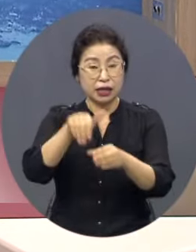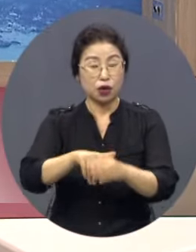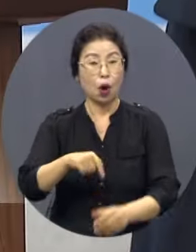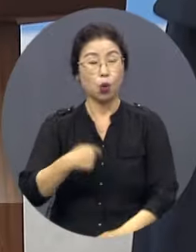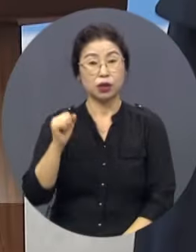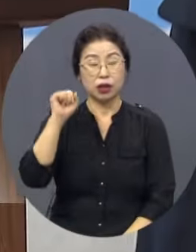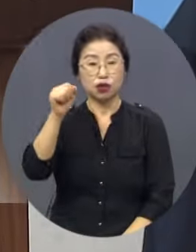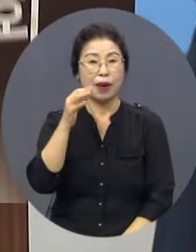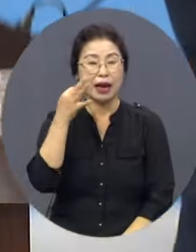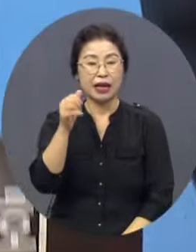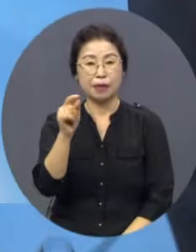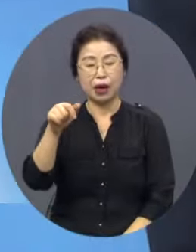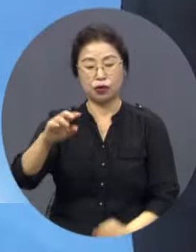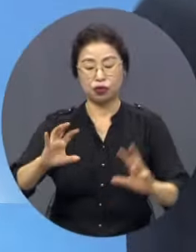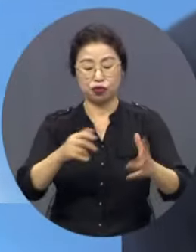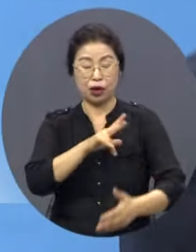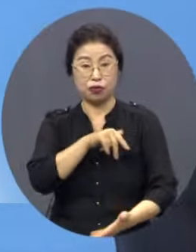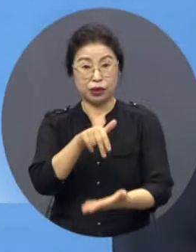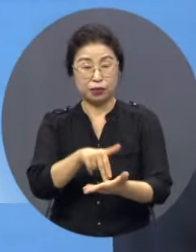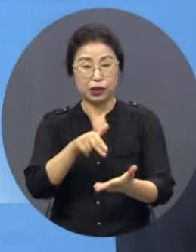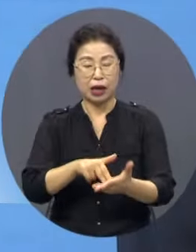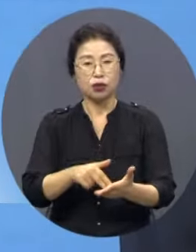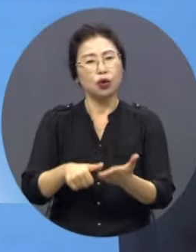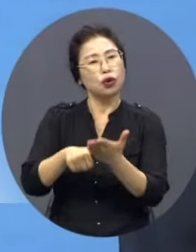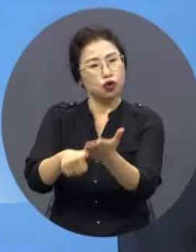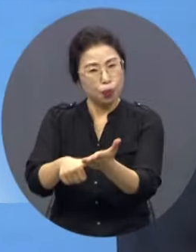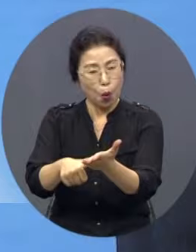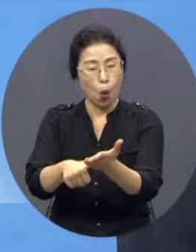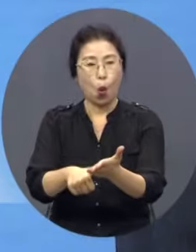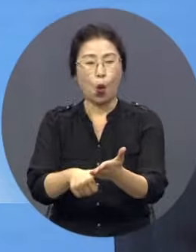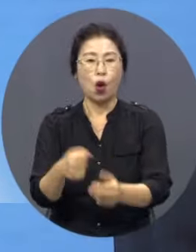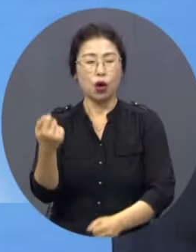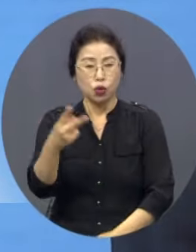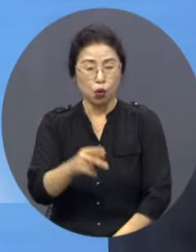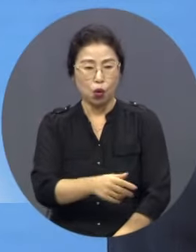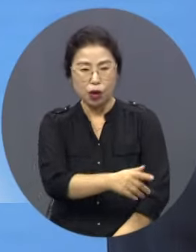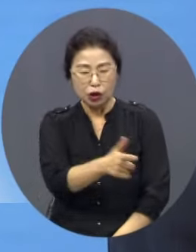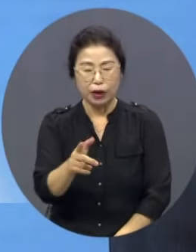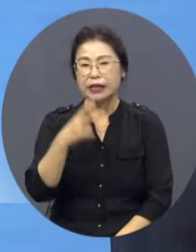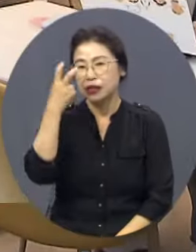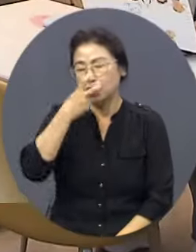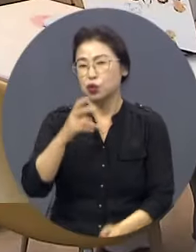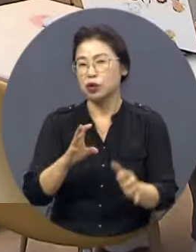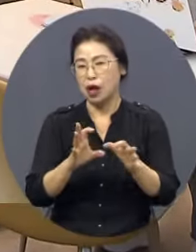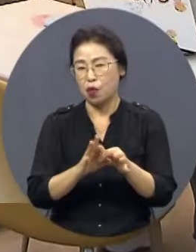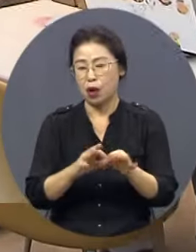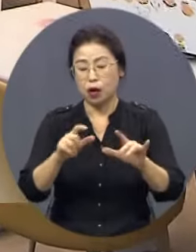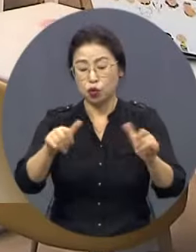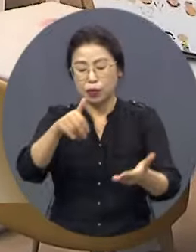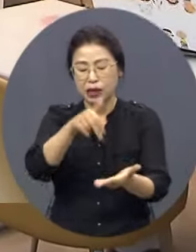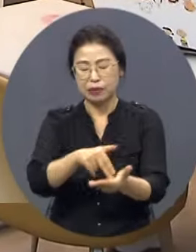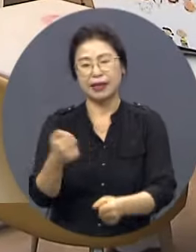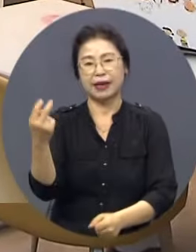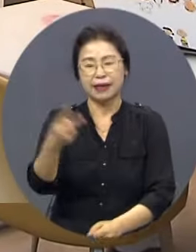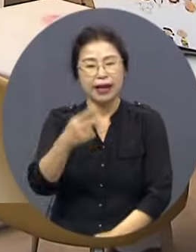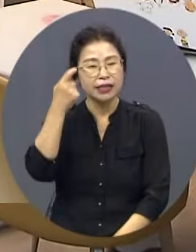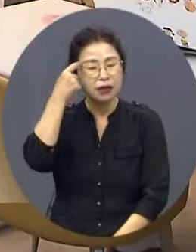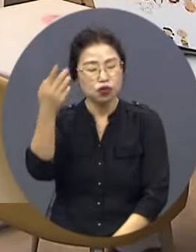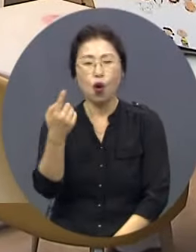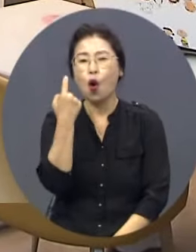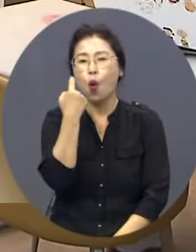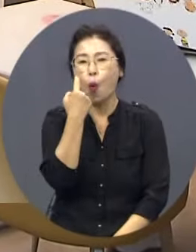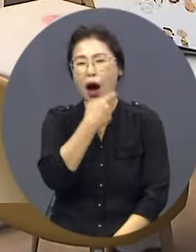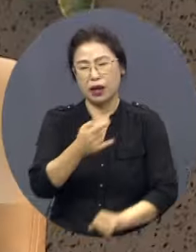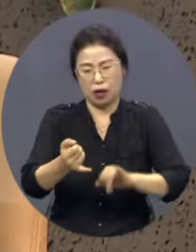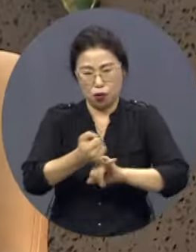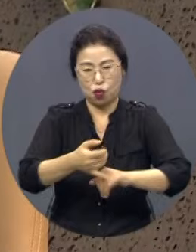출마한 김한규 국회의원도 주민투표나 대규모 여론조사 등 도민 의사를 다시 한번 확인하는